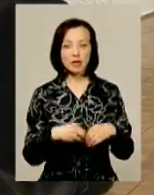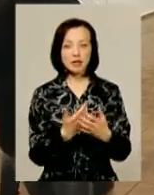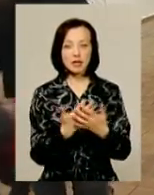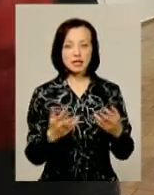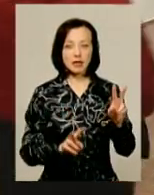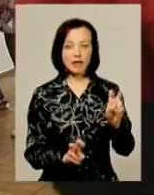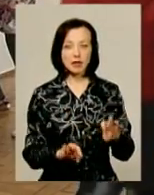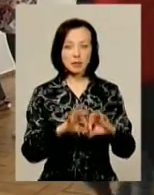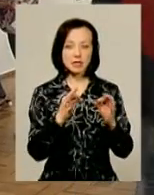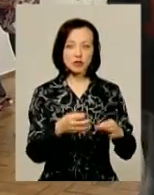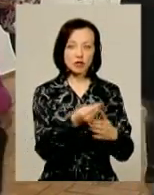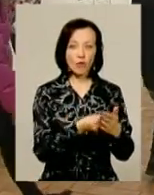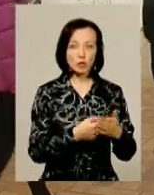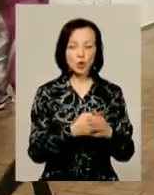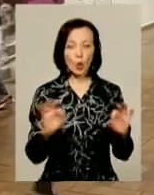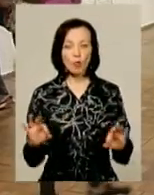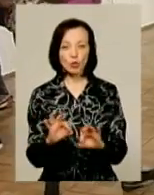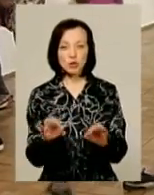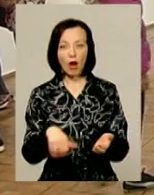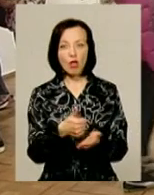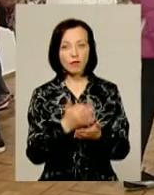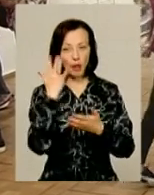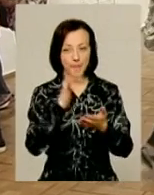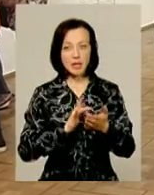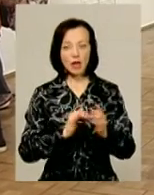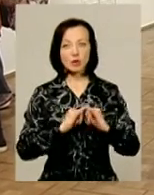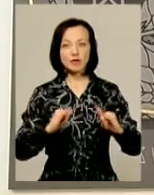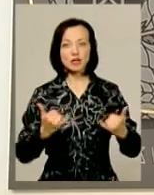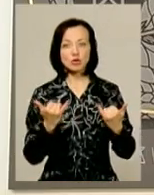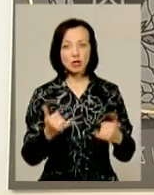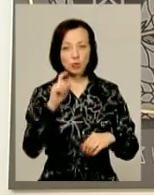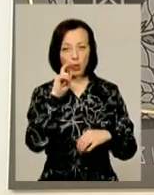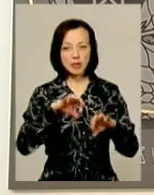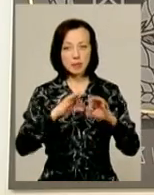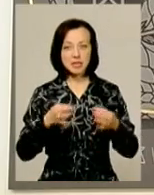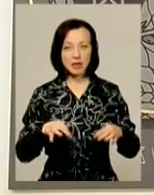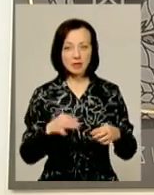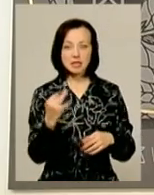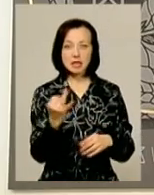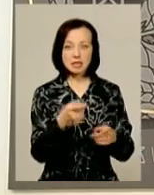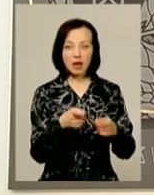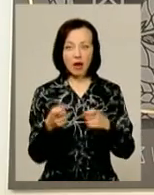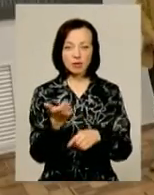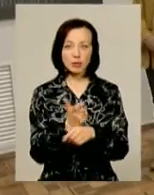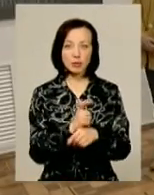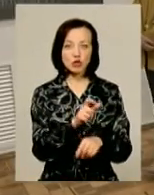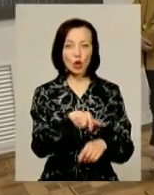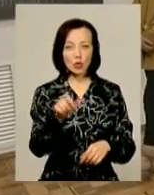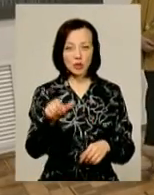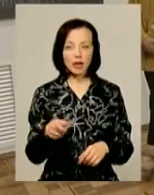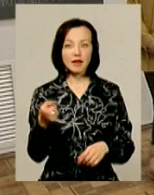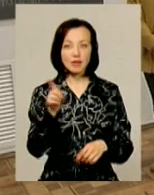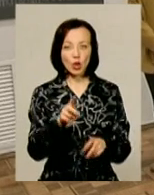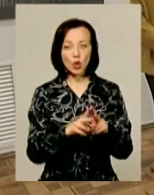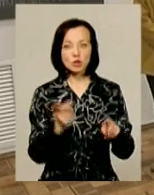види мистецтва – від живопису до музики. Його головна мета – розвивати сучасне українське мистецтво та зацікавити якомога більше людей, навіть тих,